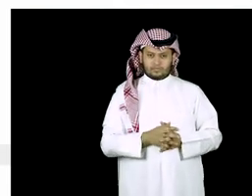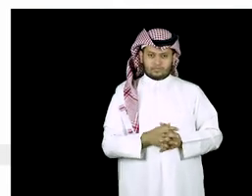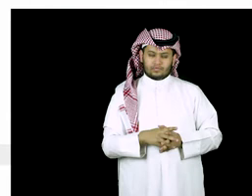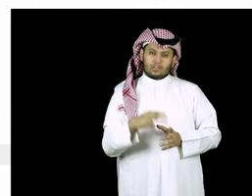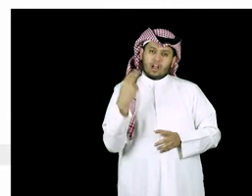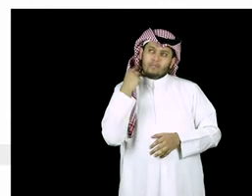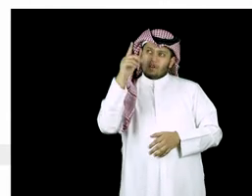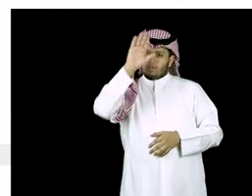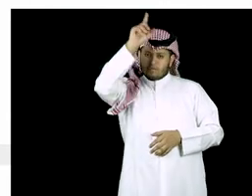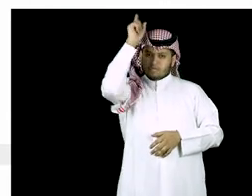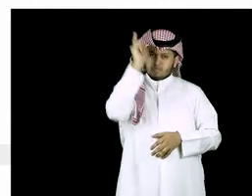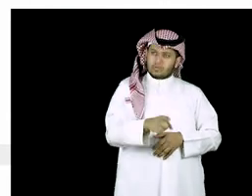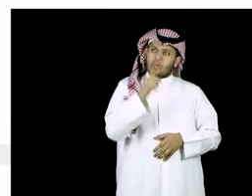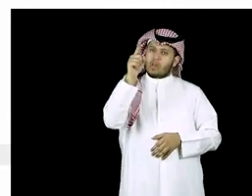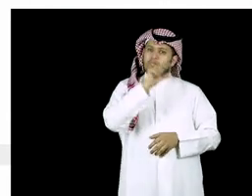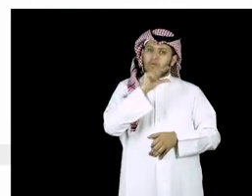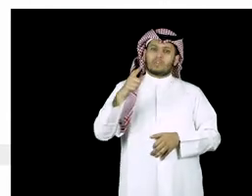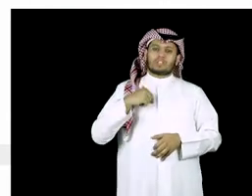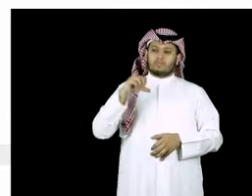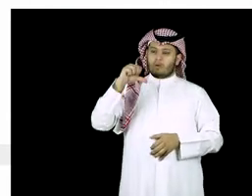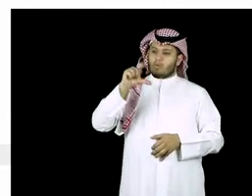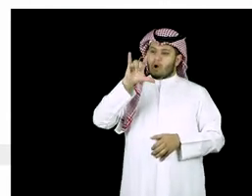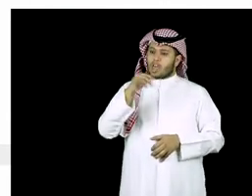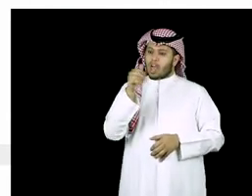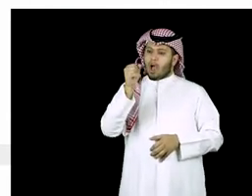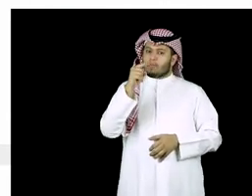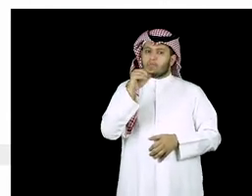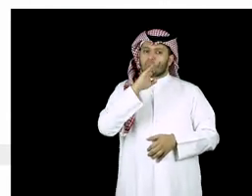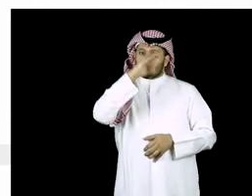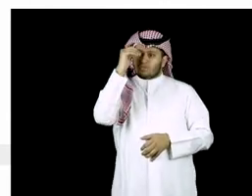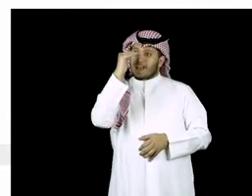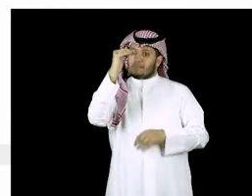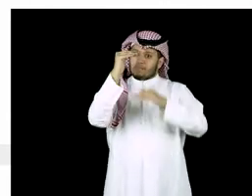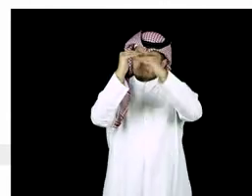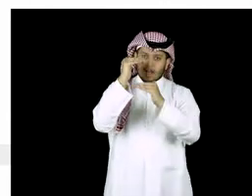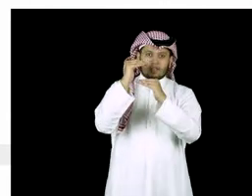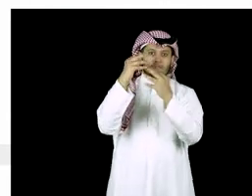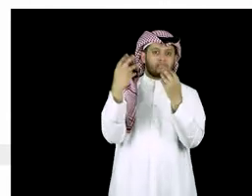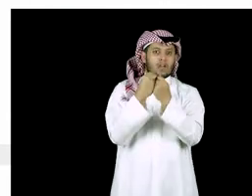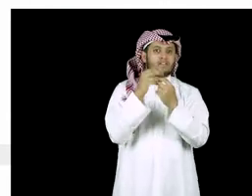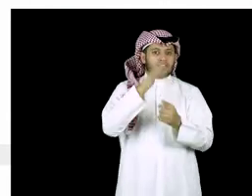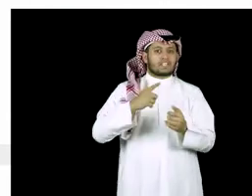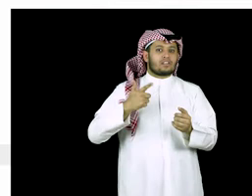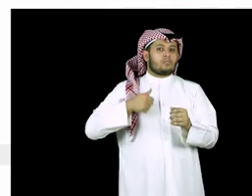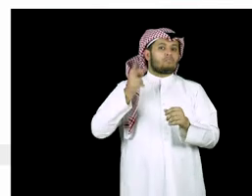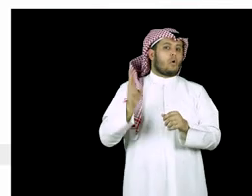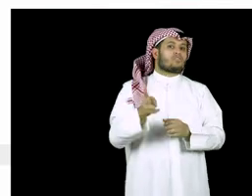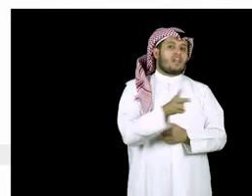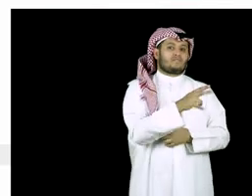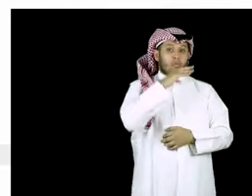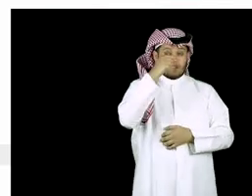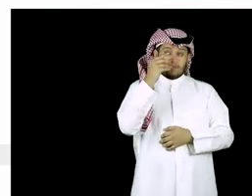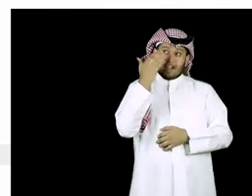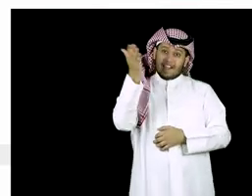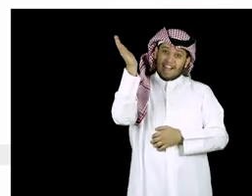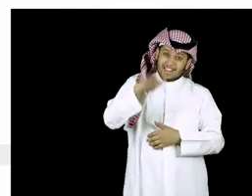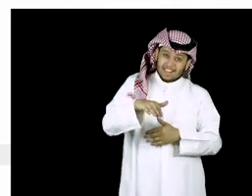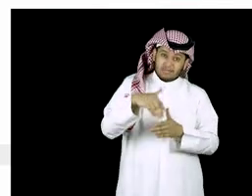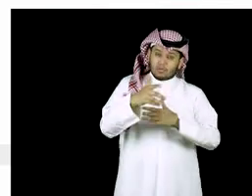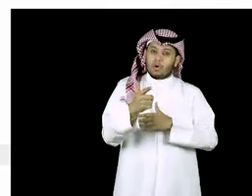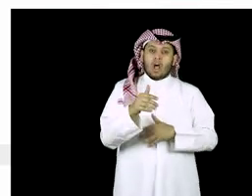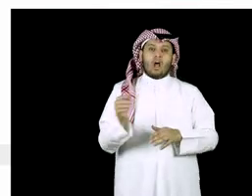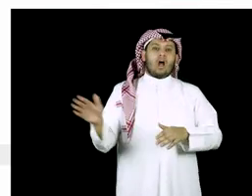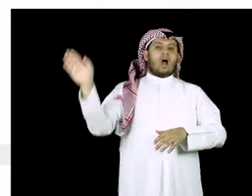لقب ولي الأمر في الدولة الإسلامية بعد الرسول صلى الله عليه وسلم بعدة ألقاب. اللقب الأول